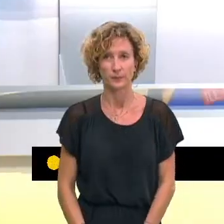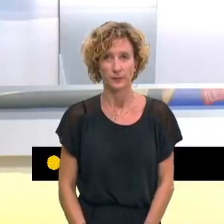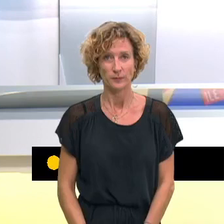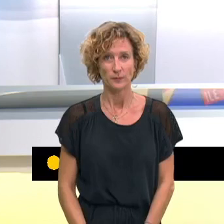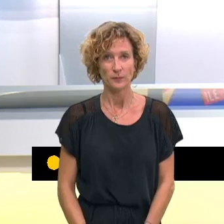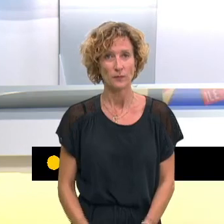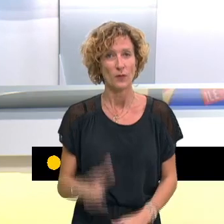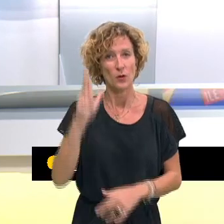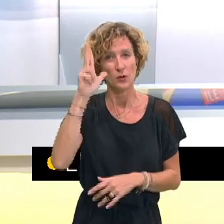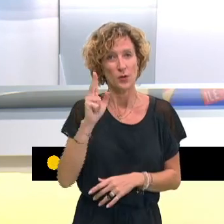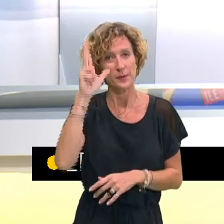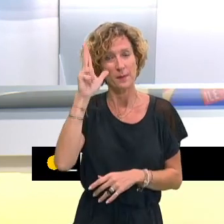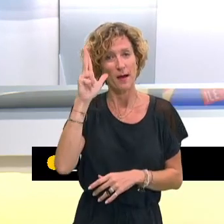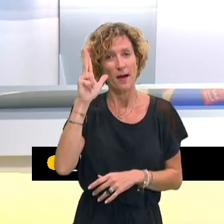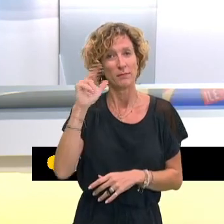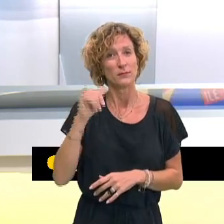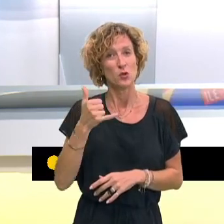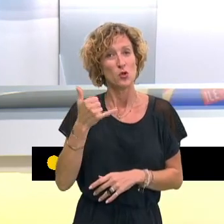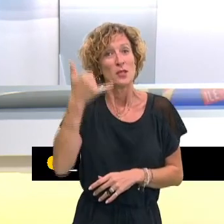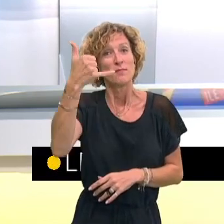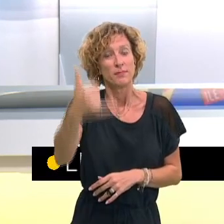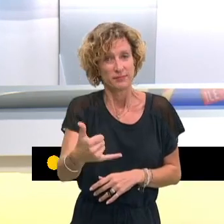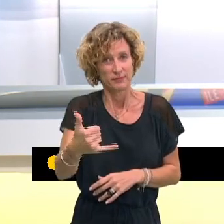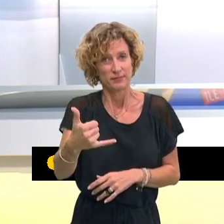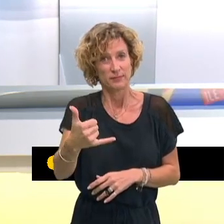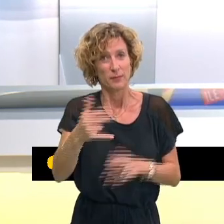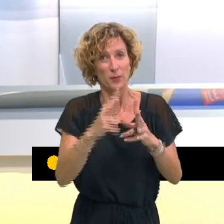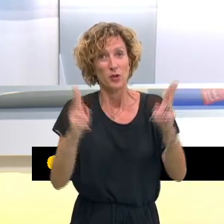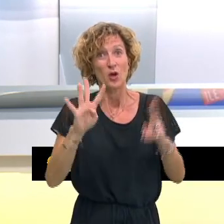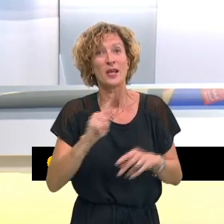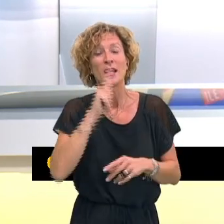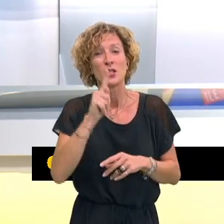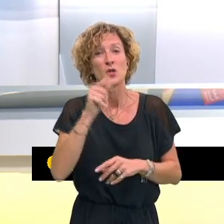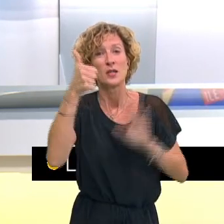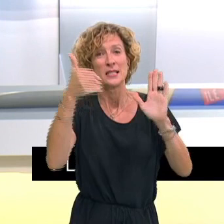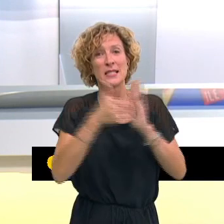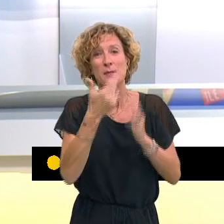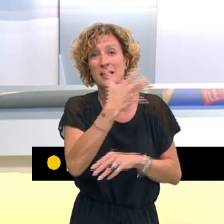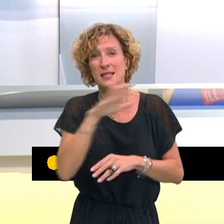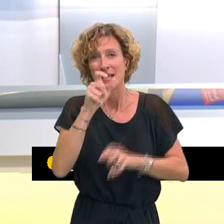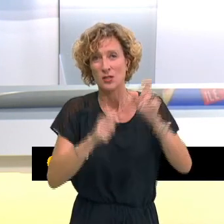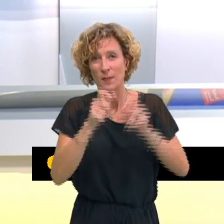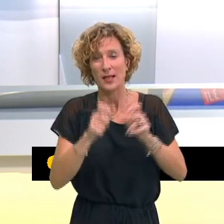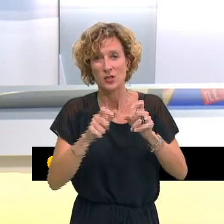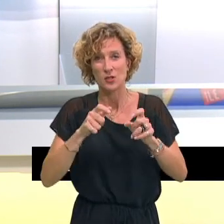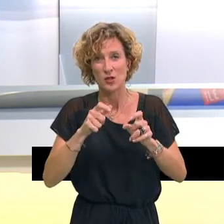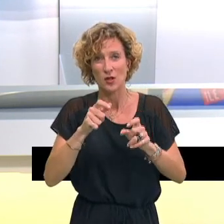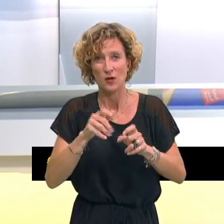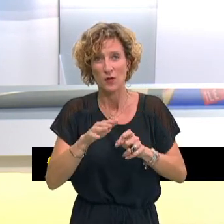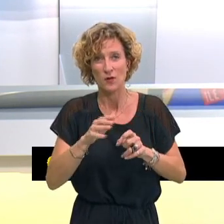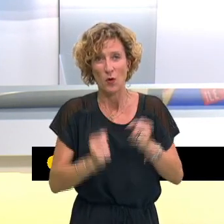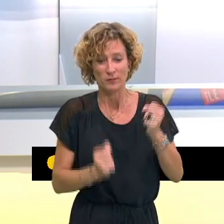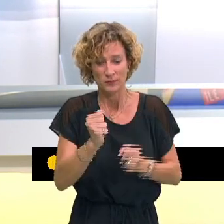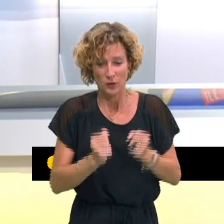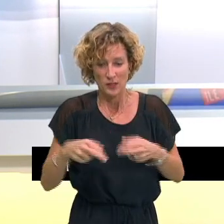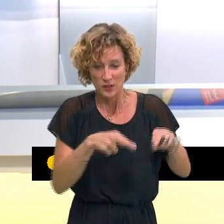Et le top départ sera donné jeudi prochain. Durant 4 jours, 6500 coureurs vont arpenter les sentiers de l'île, des